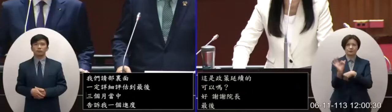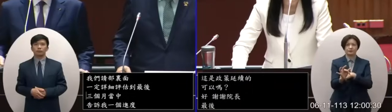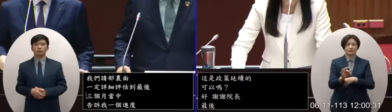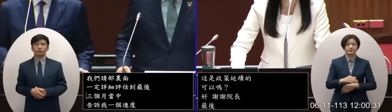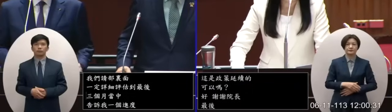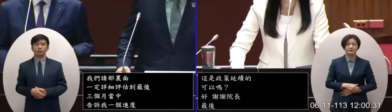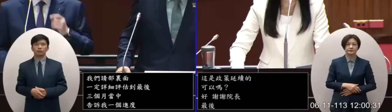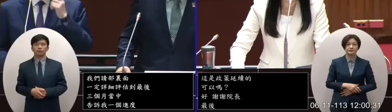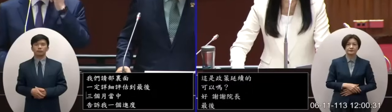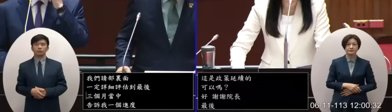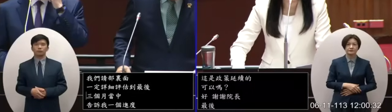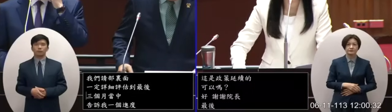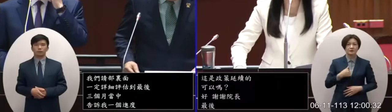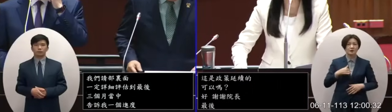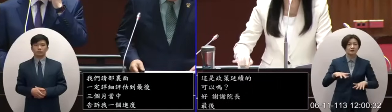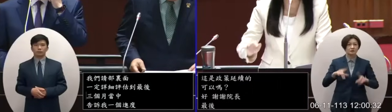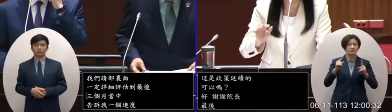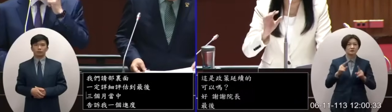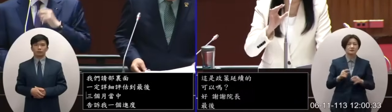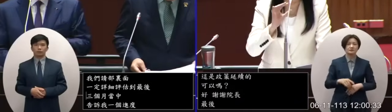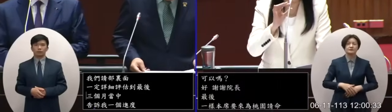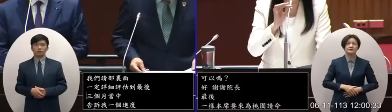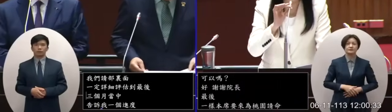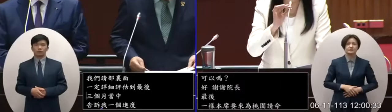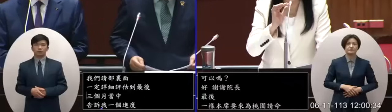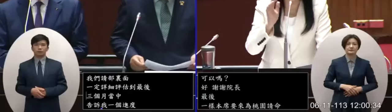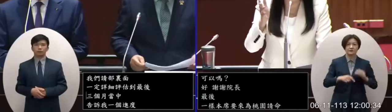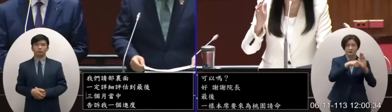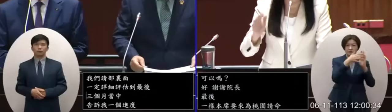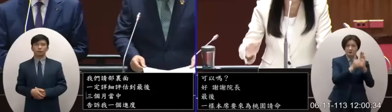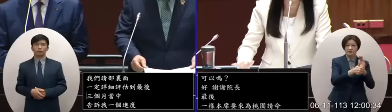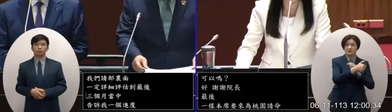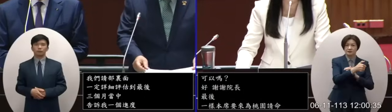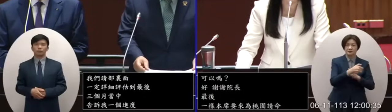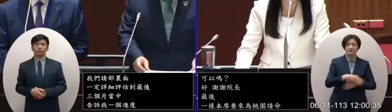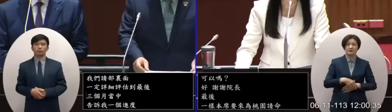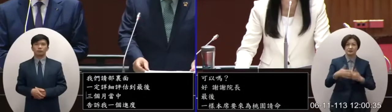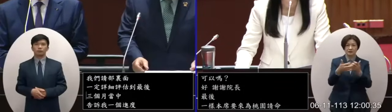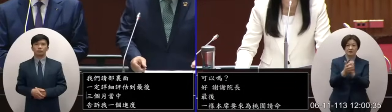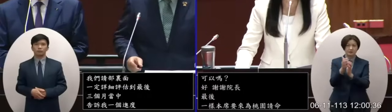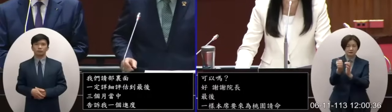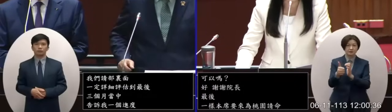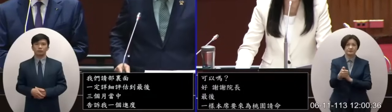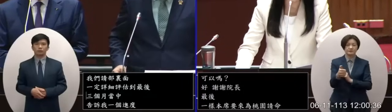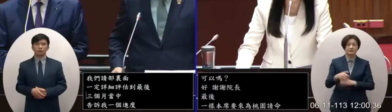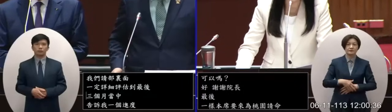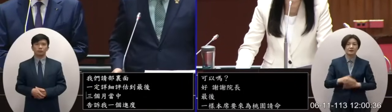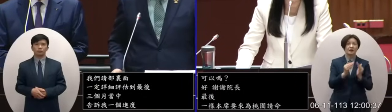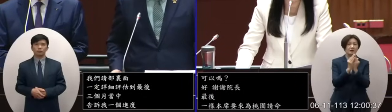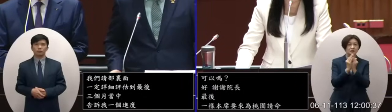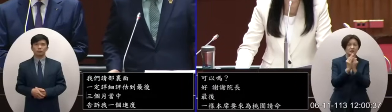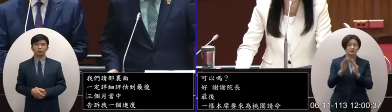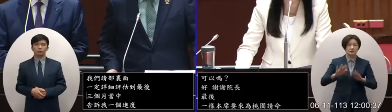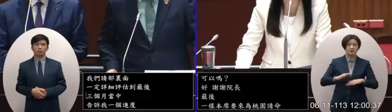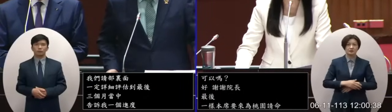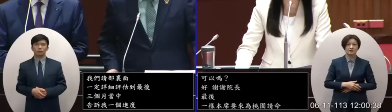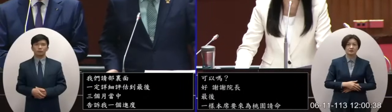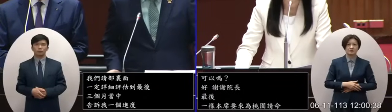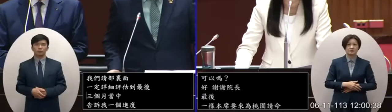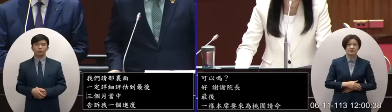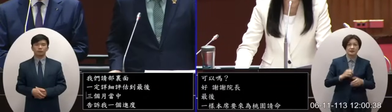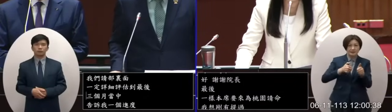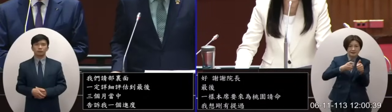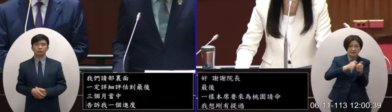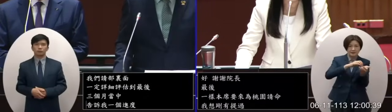哦。那首先我想要先谢谢我们院长，特别谢谢那个部长哦。那桃园现行的两个次医疗